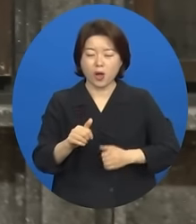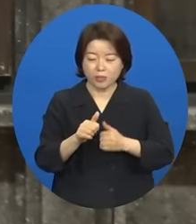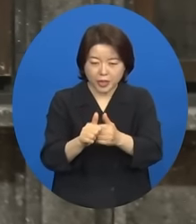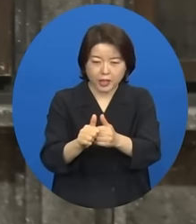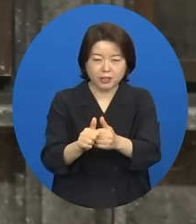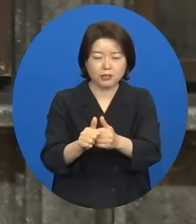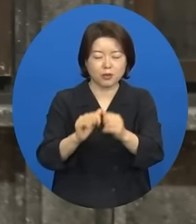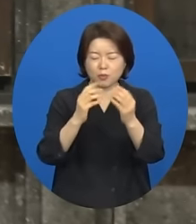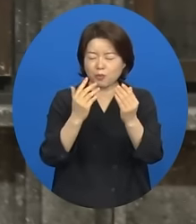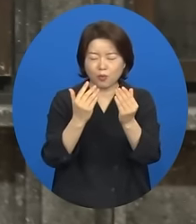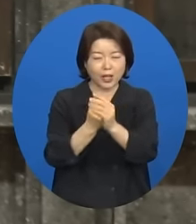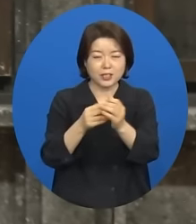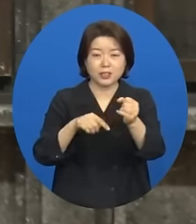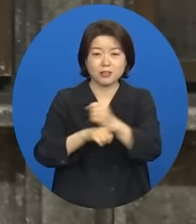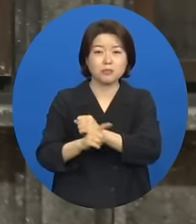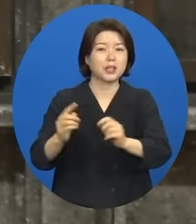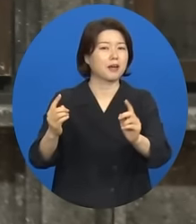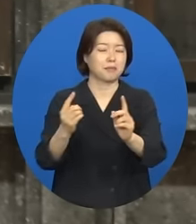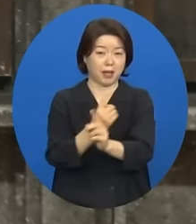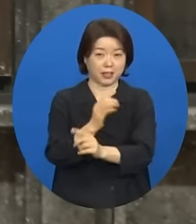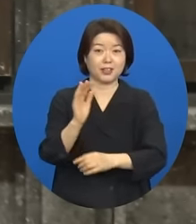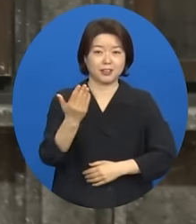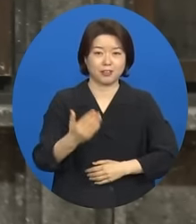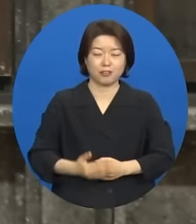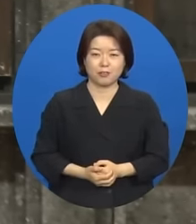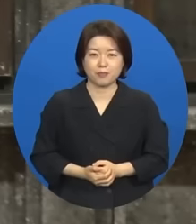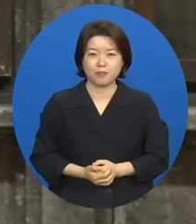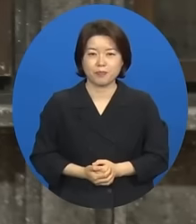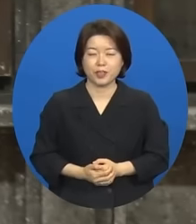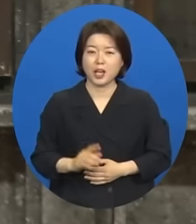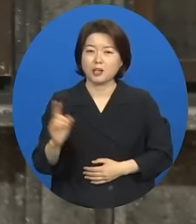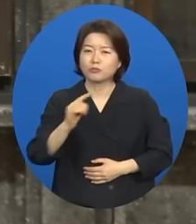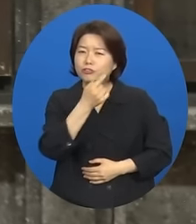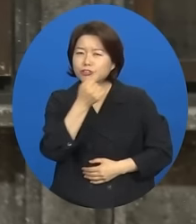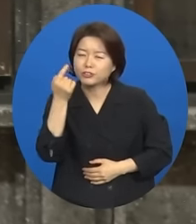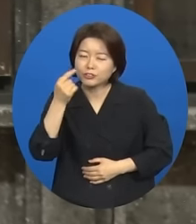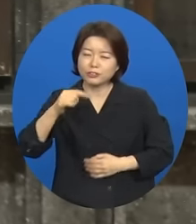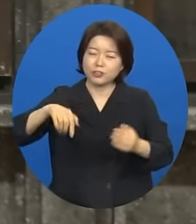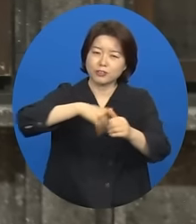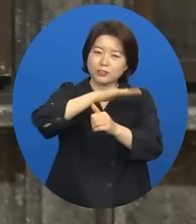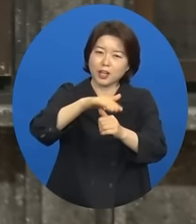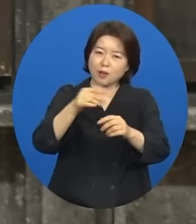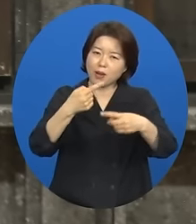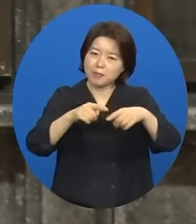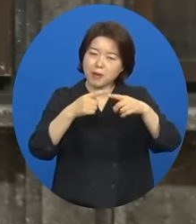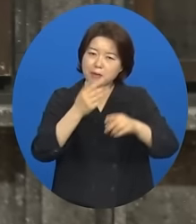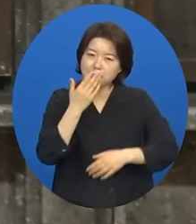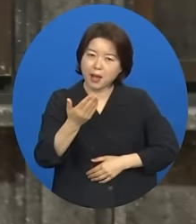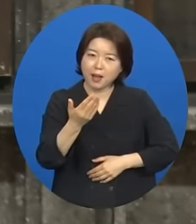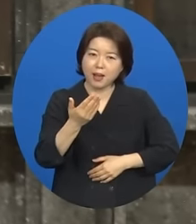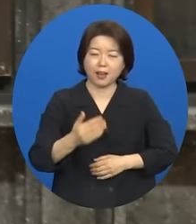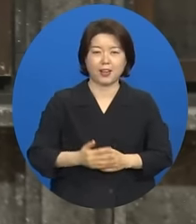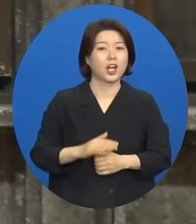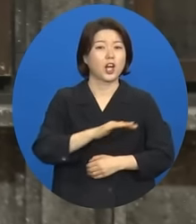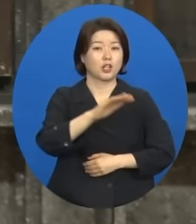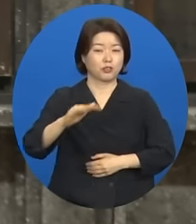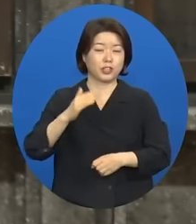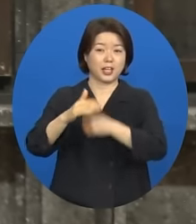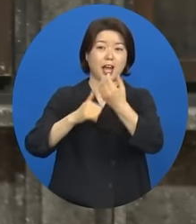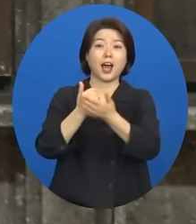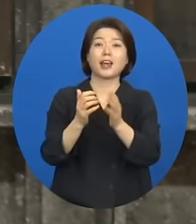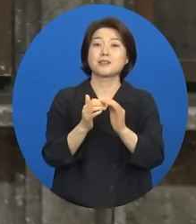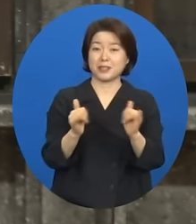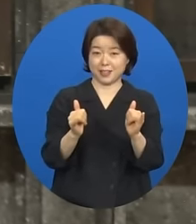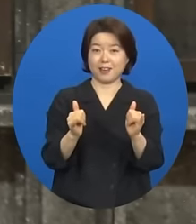완전히 의미가 여러분 달라진다는 거예요. 그럼 무엇을 근거로 이 상황을 해석을 해야 할까요? 우리는 하나님의